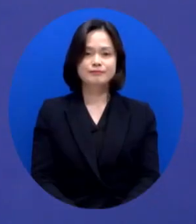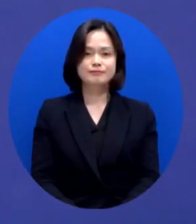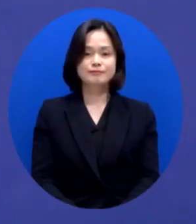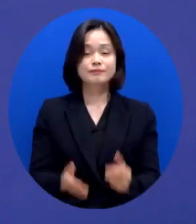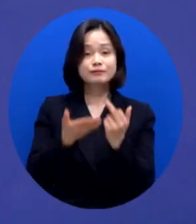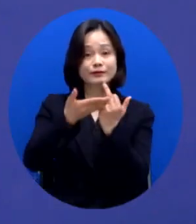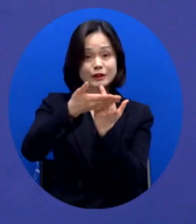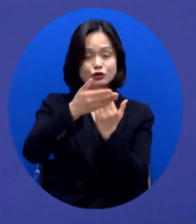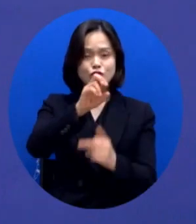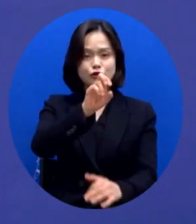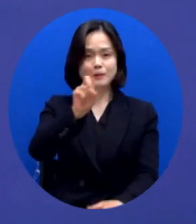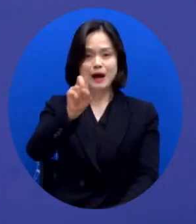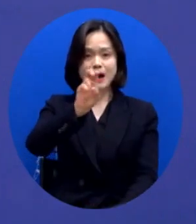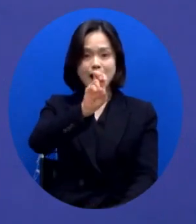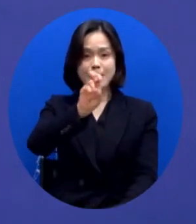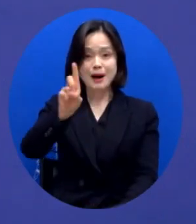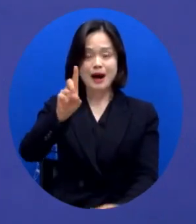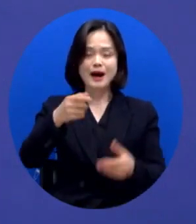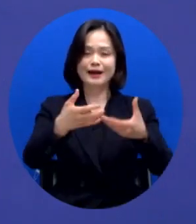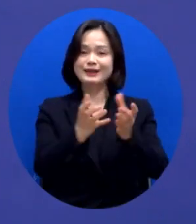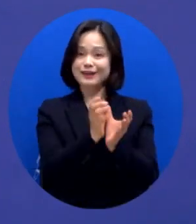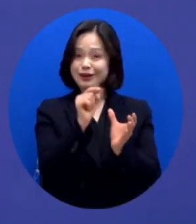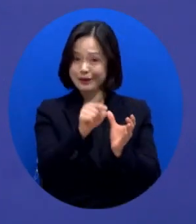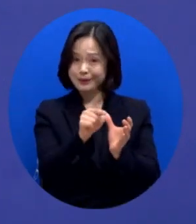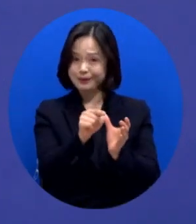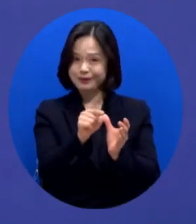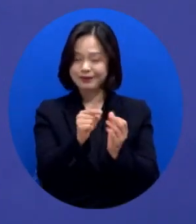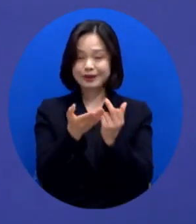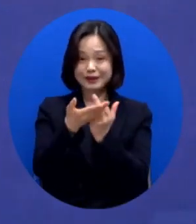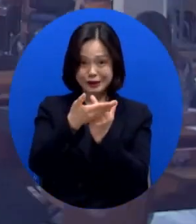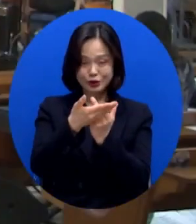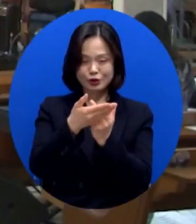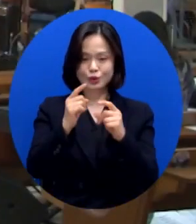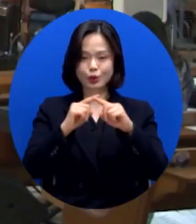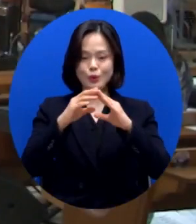제주 마마클럽이 제주 제1교회에서 기도회를 가졌습니다.